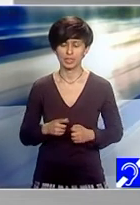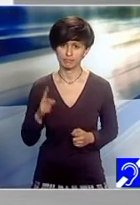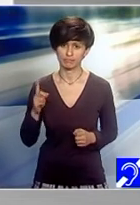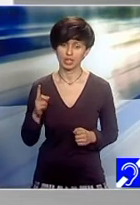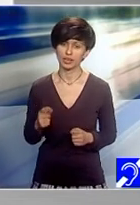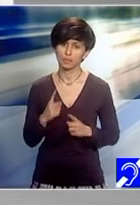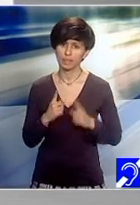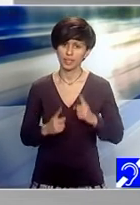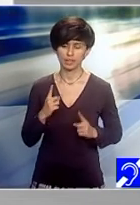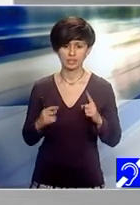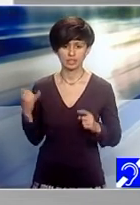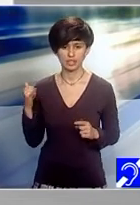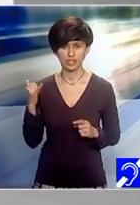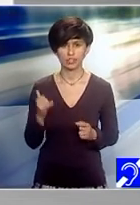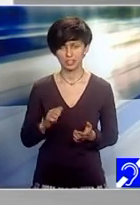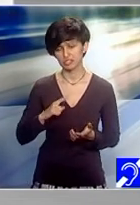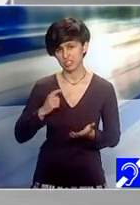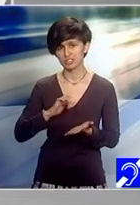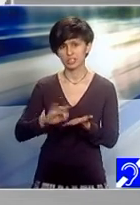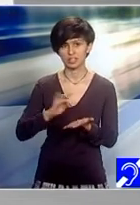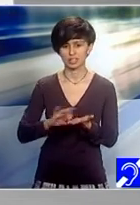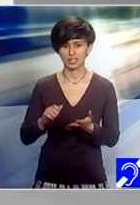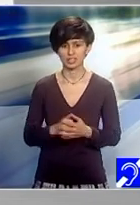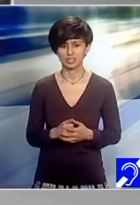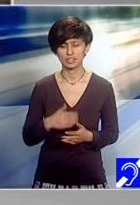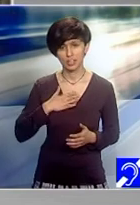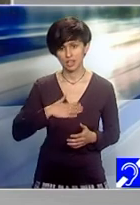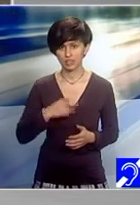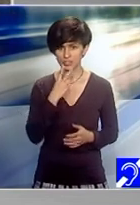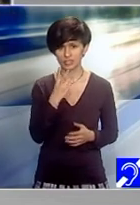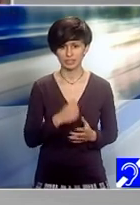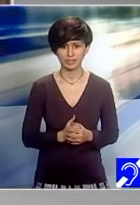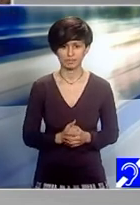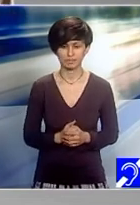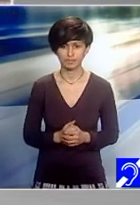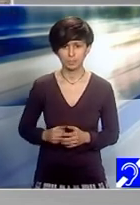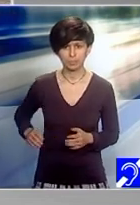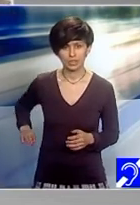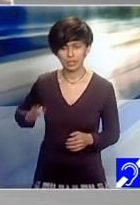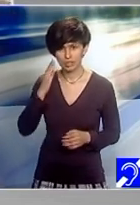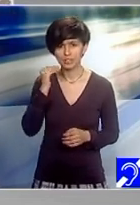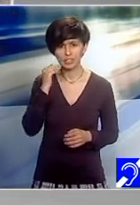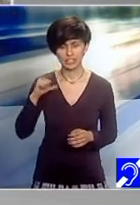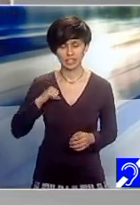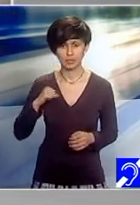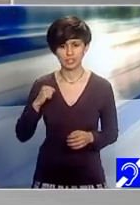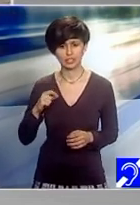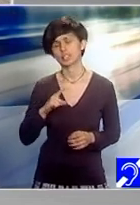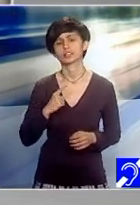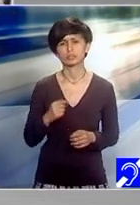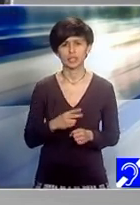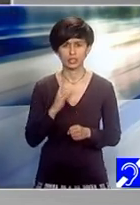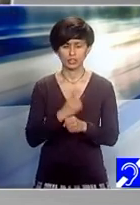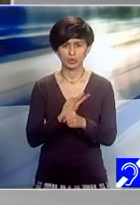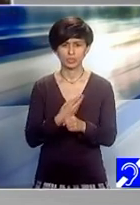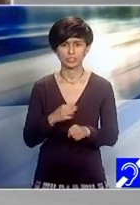dacă a venit aici și de gratis, am zis, de ce să nu știu o treabă. Fetele mai tinere din comunitatea de la Patarât sunt mai obișnuite